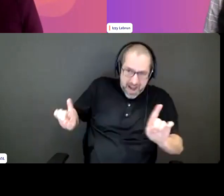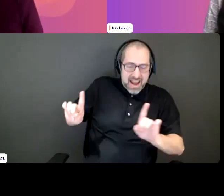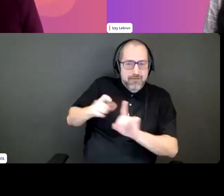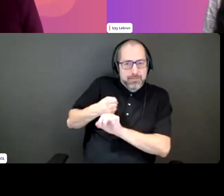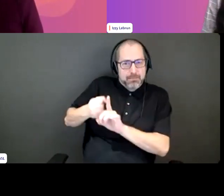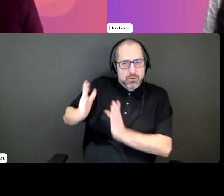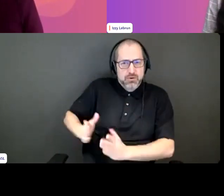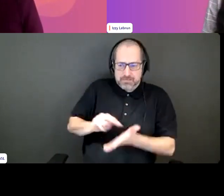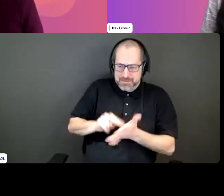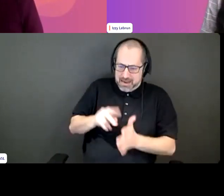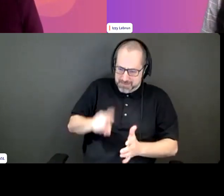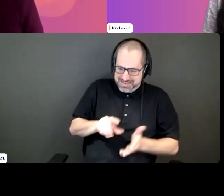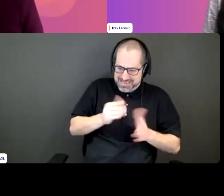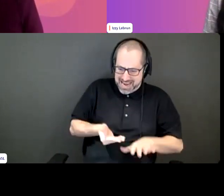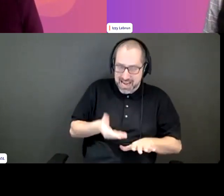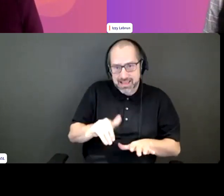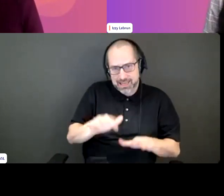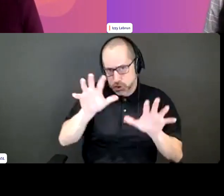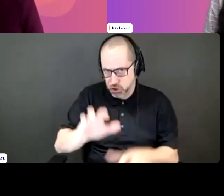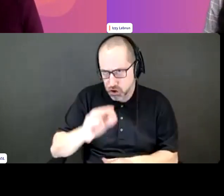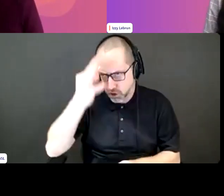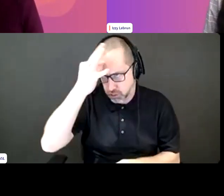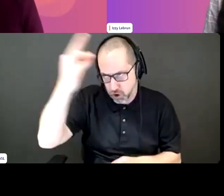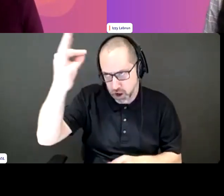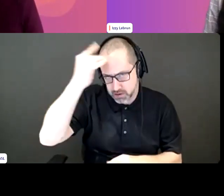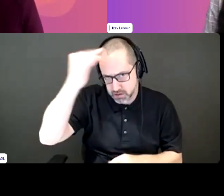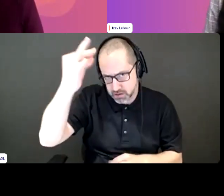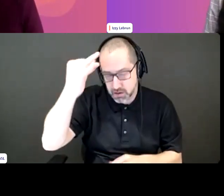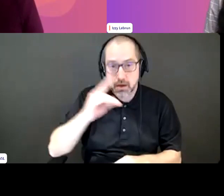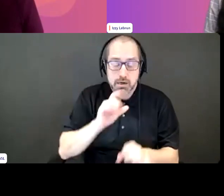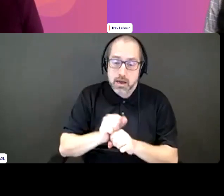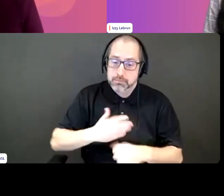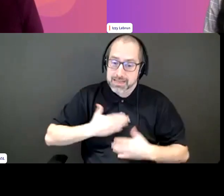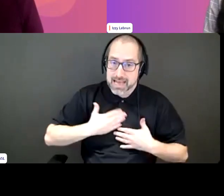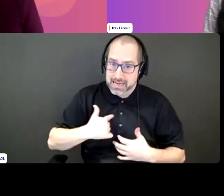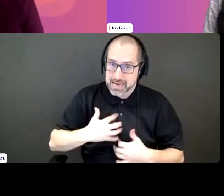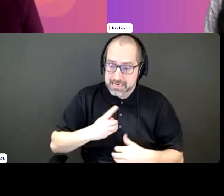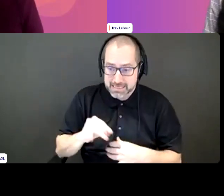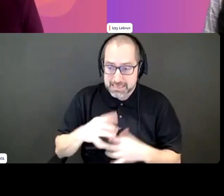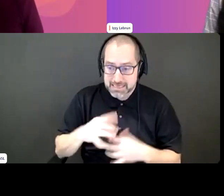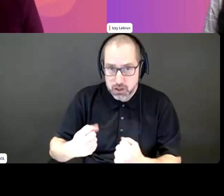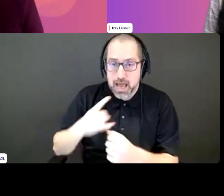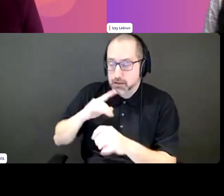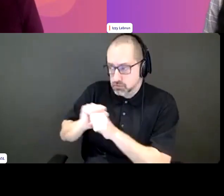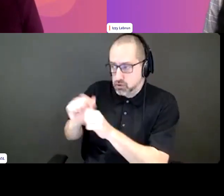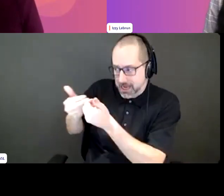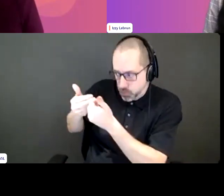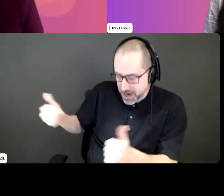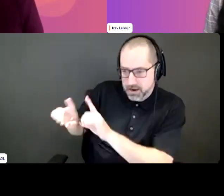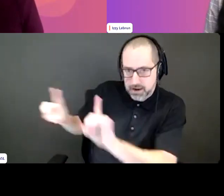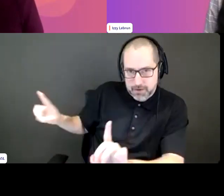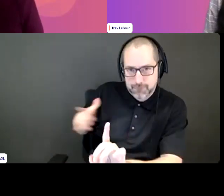donc résilient parce que souvent je me disais que la seule fin de manière que je pouvais donc